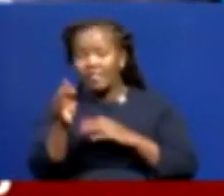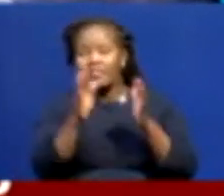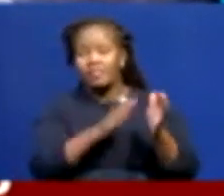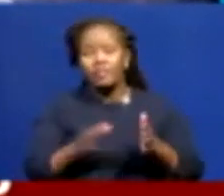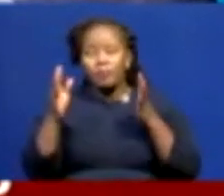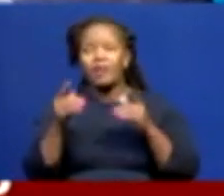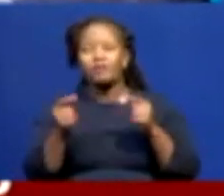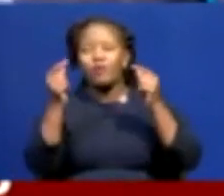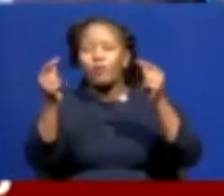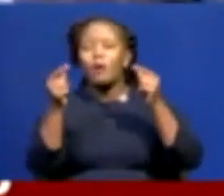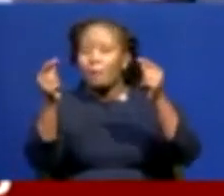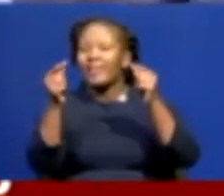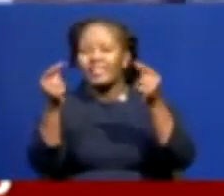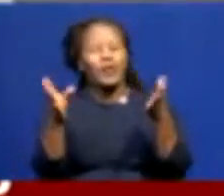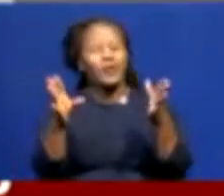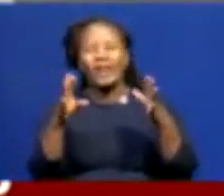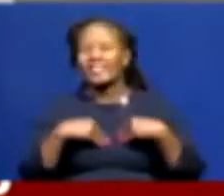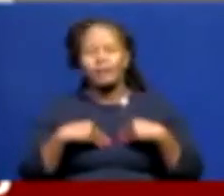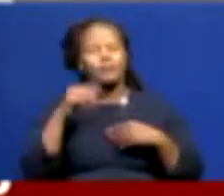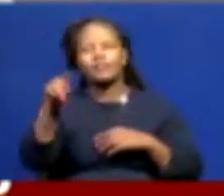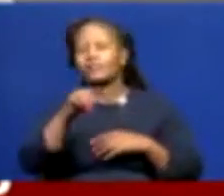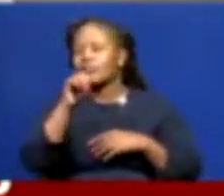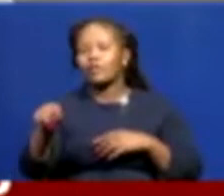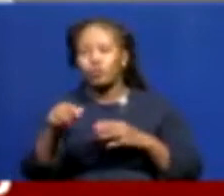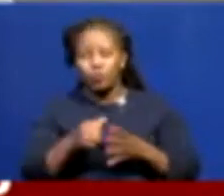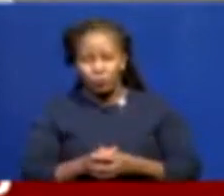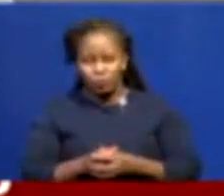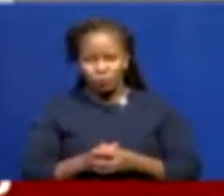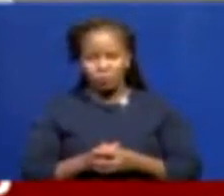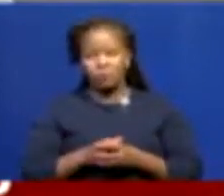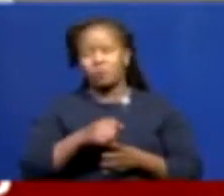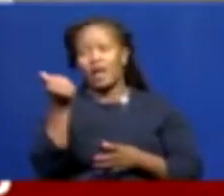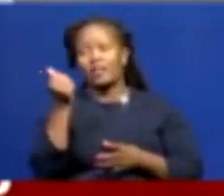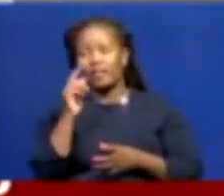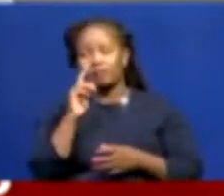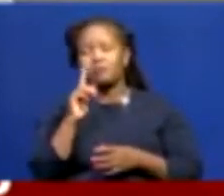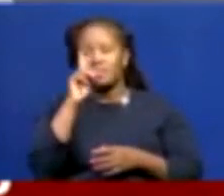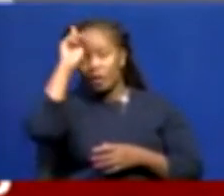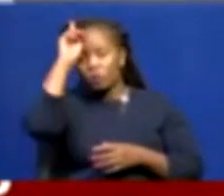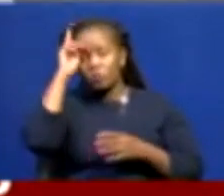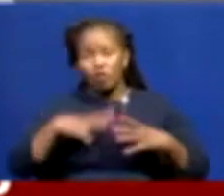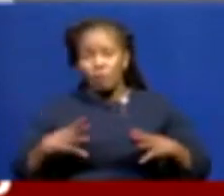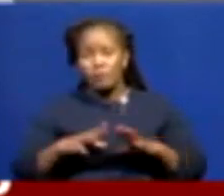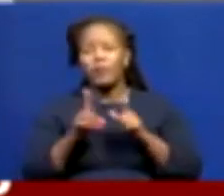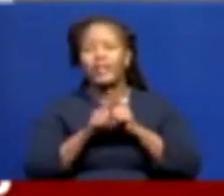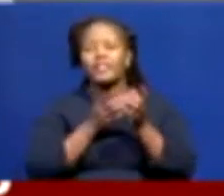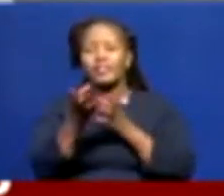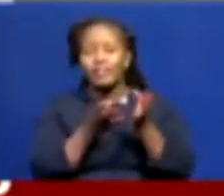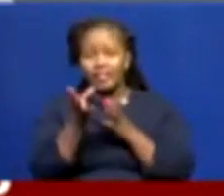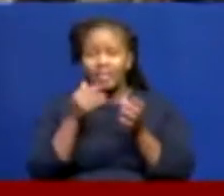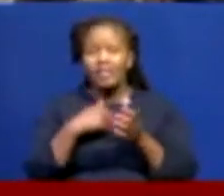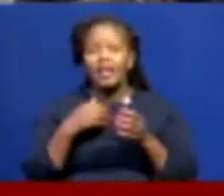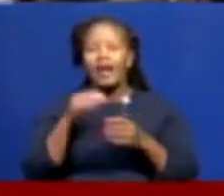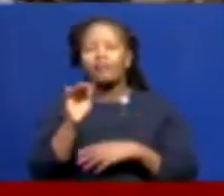Kenya mzima ikatae kabisa. And a section of Nyahururu residents and traders have called on the government